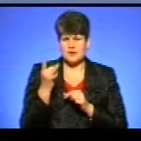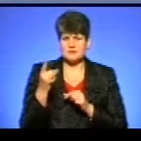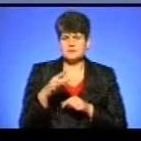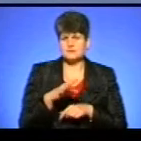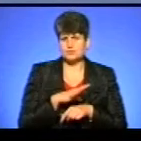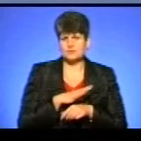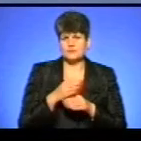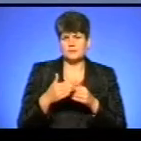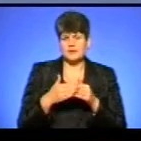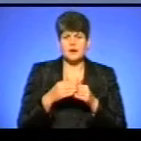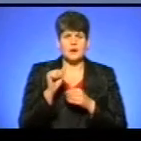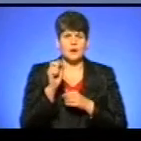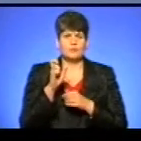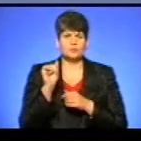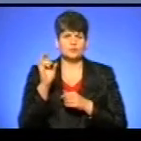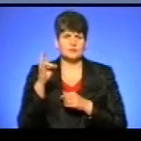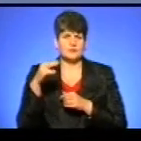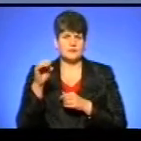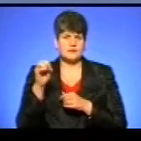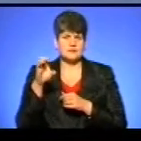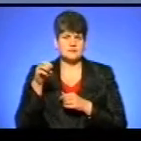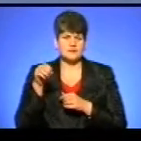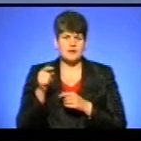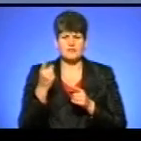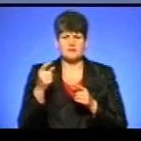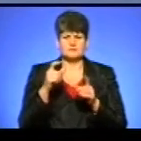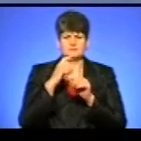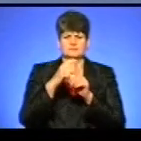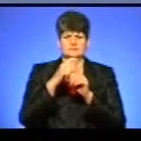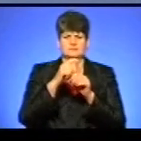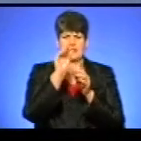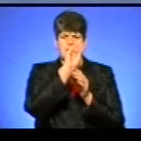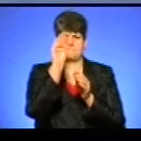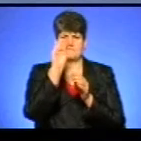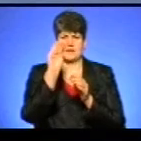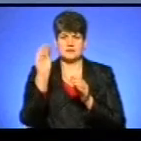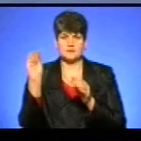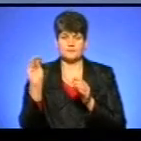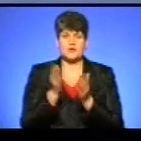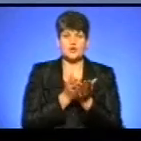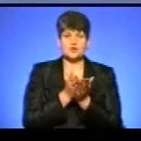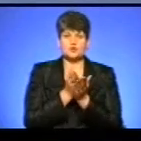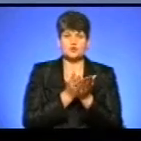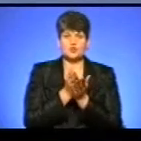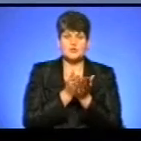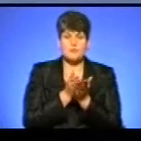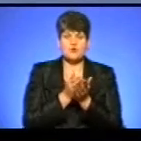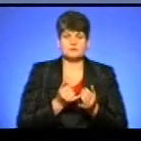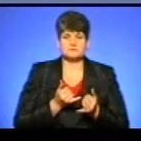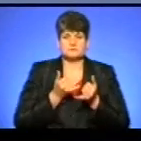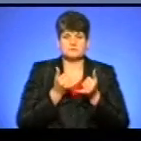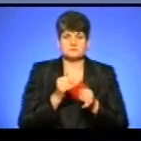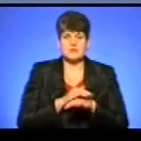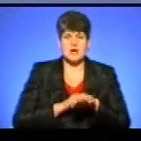і один раз був коло Бундестага, і там буквами такими з каменю написано: «Служимо народу Німеччини».